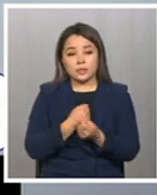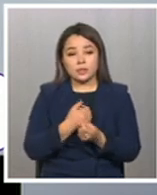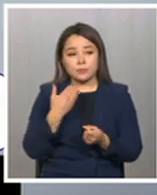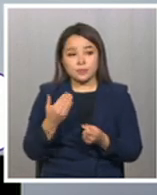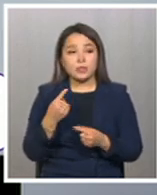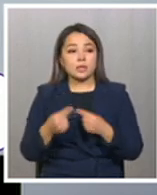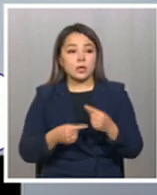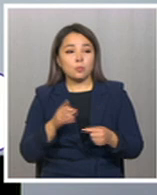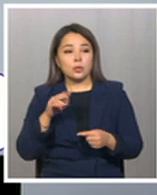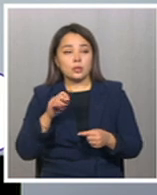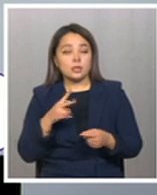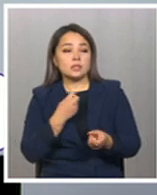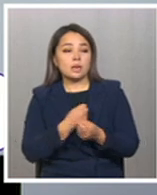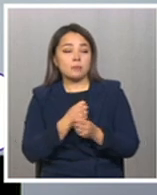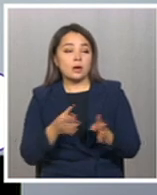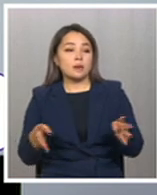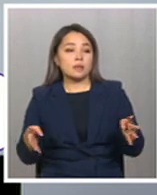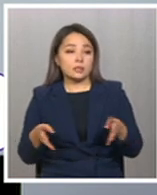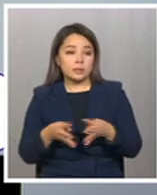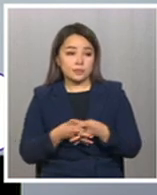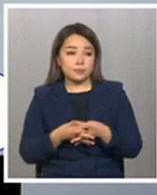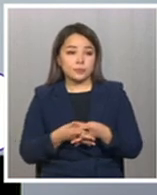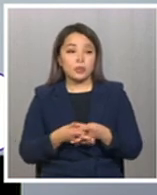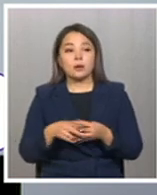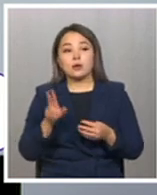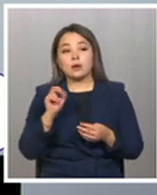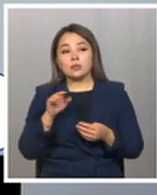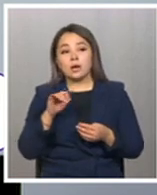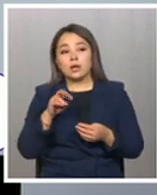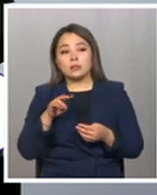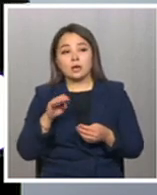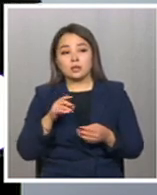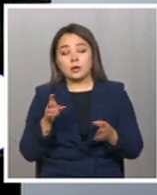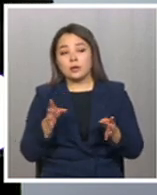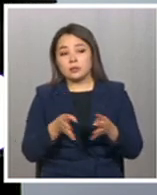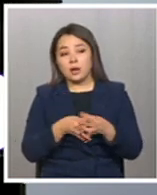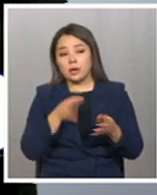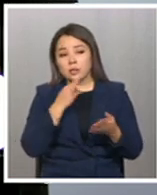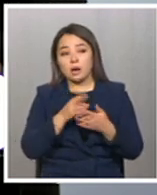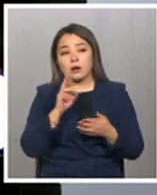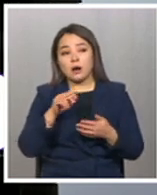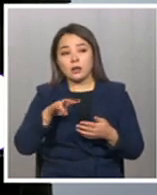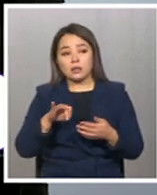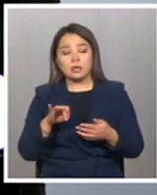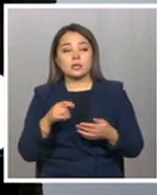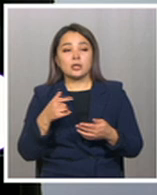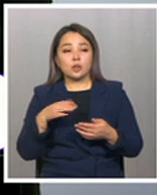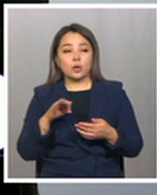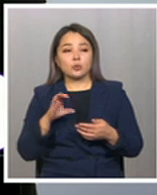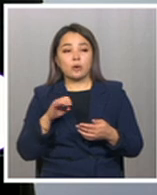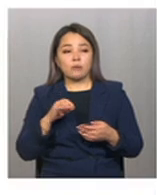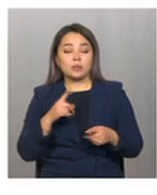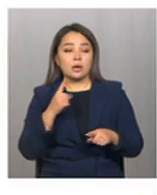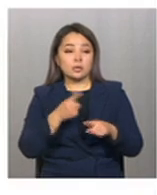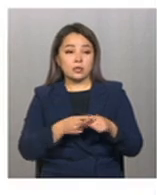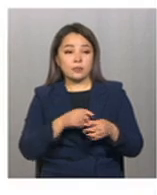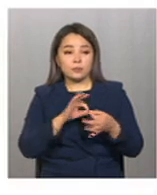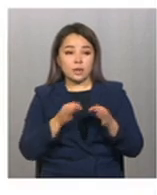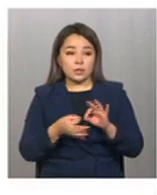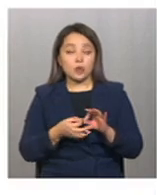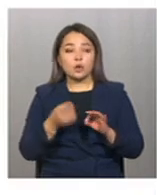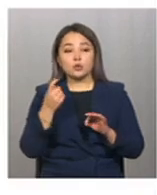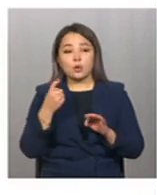келесі бутил спиртмен әрекеттесіп, катализатор ретінде калий гидросульфатын қосу нәтижесінде